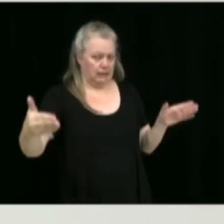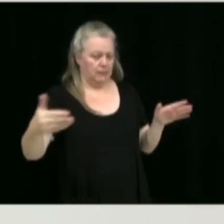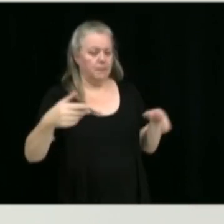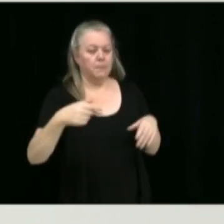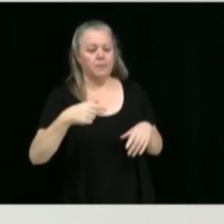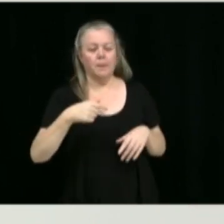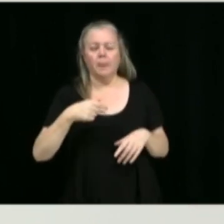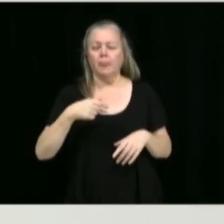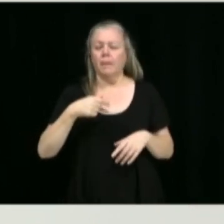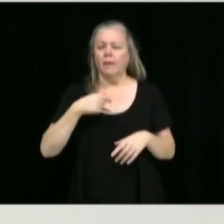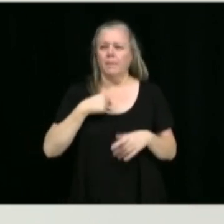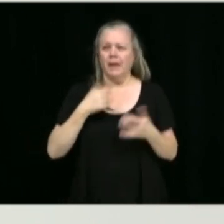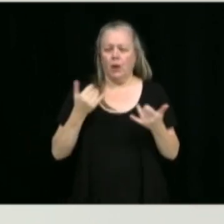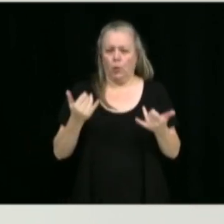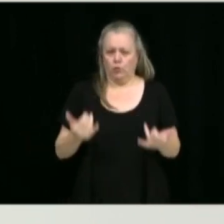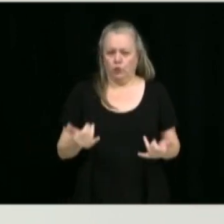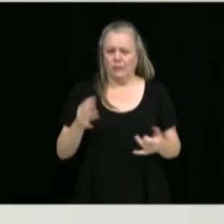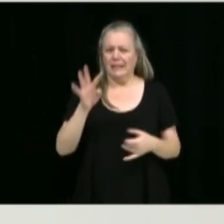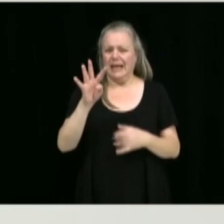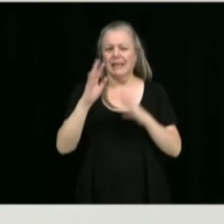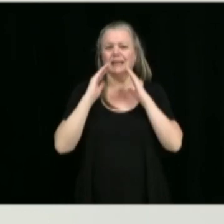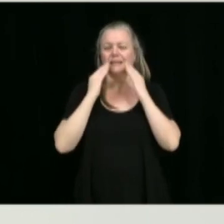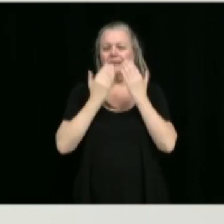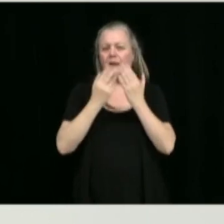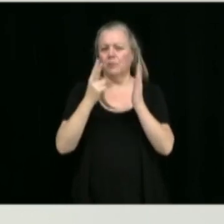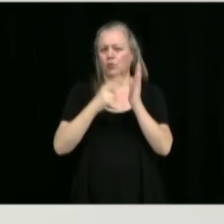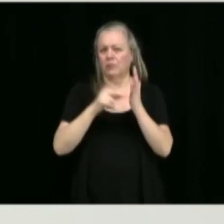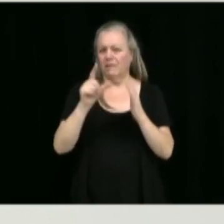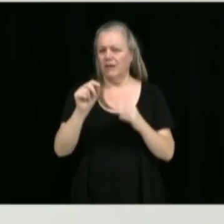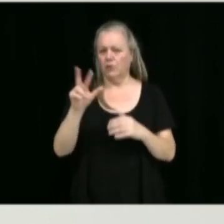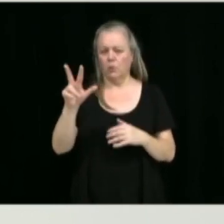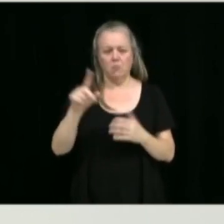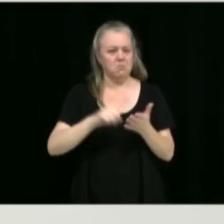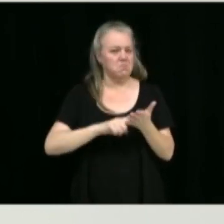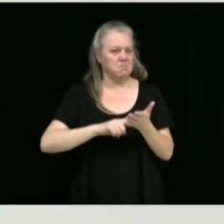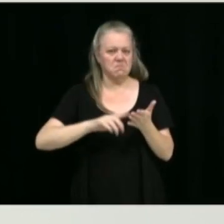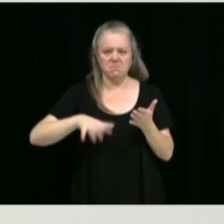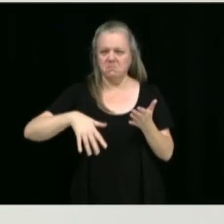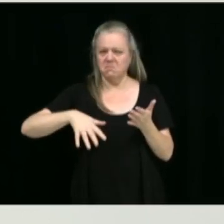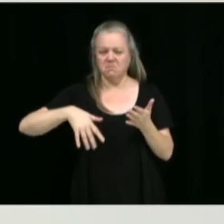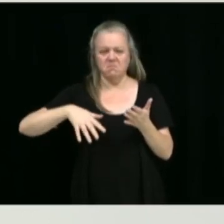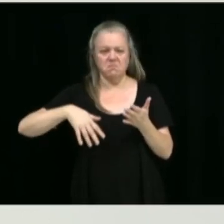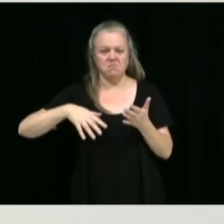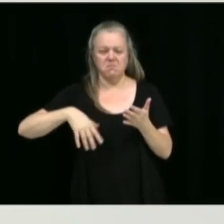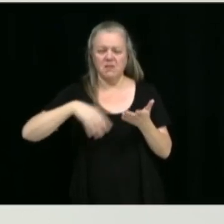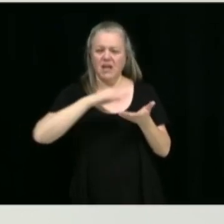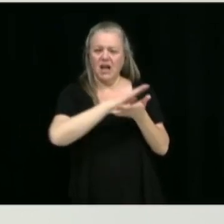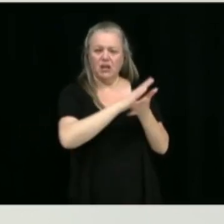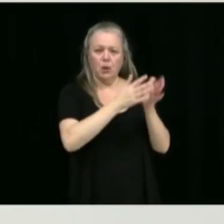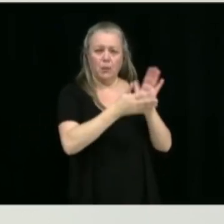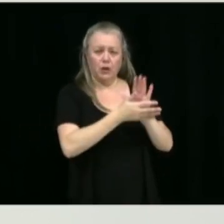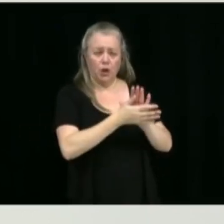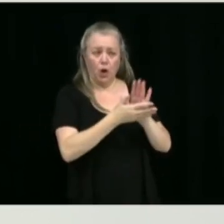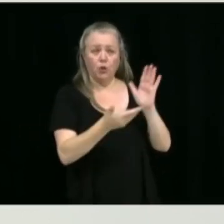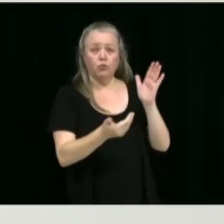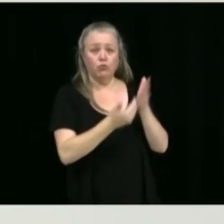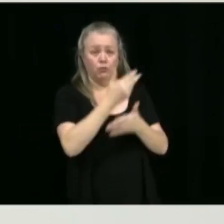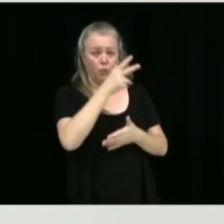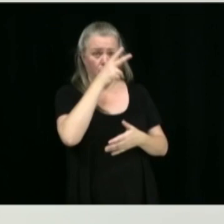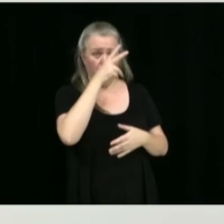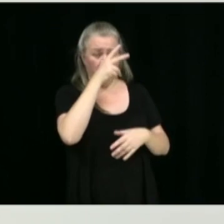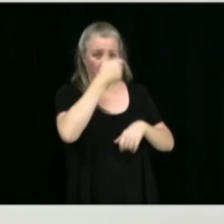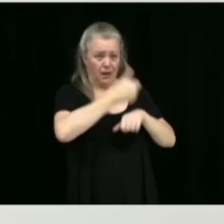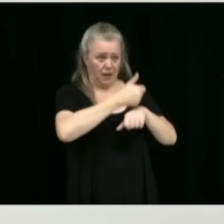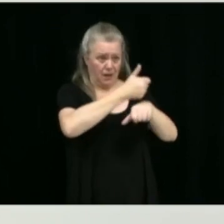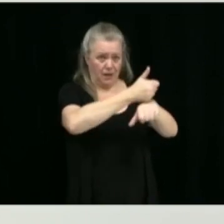la suivante. Aujourd'hui, le 4 décembre 2023, le lampadaire n'est pas réparé. L'entrepreneur qui installe les nouveaux lampadaires n'a pas